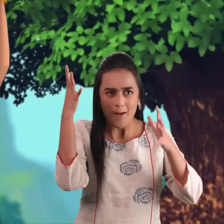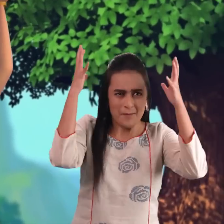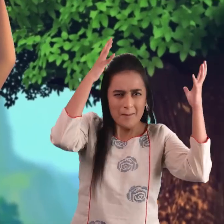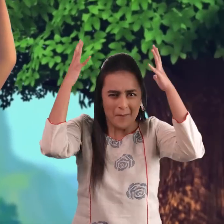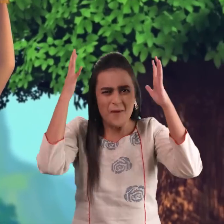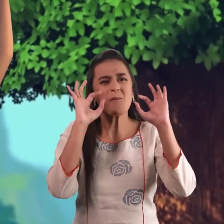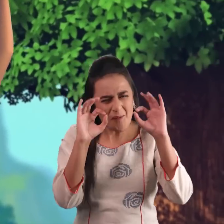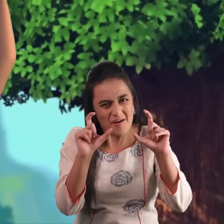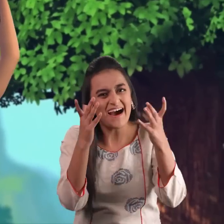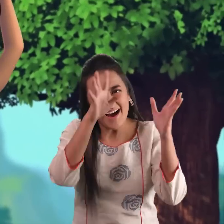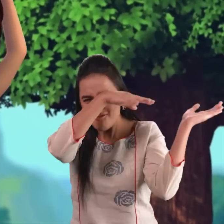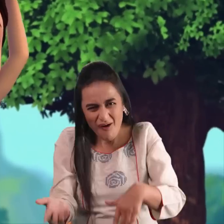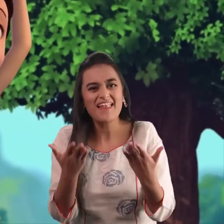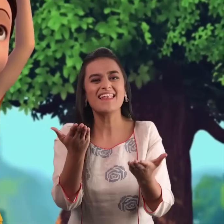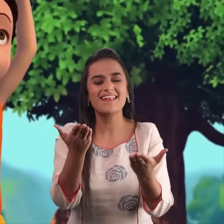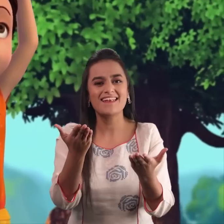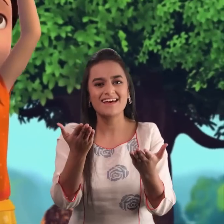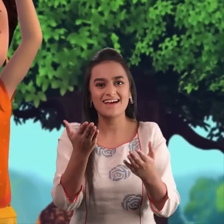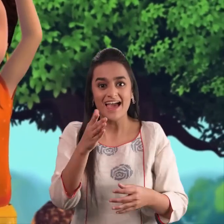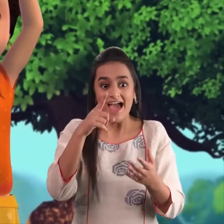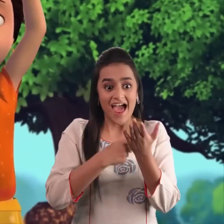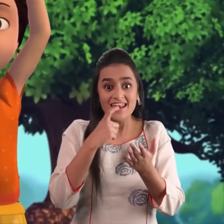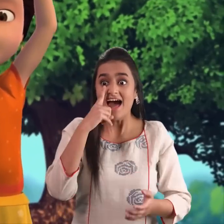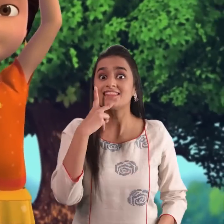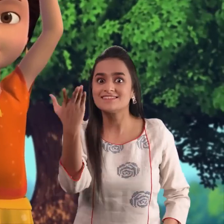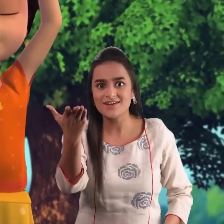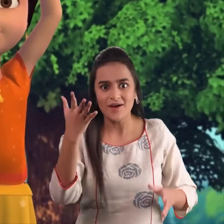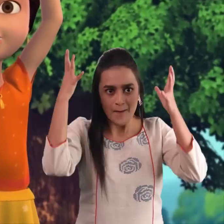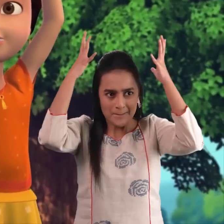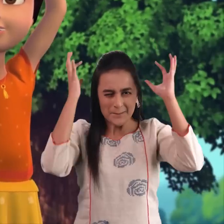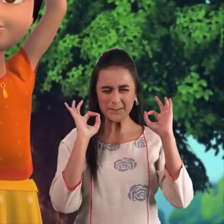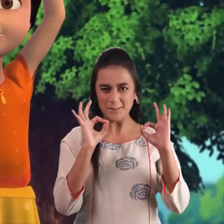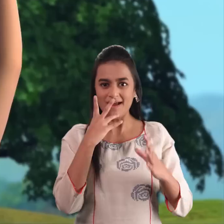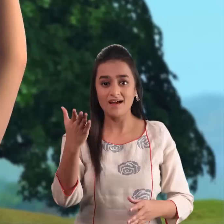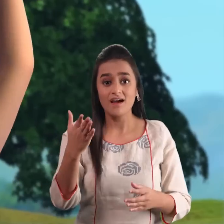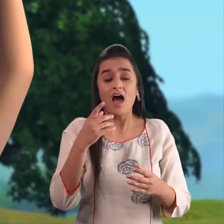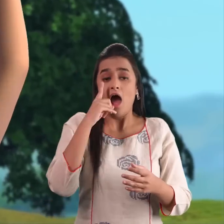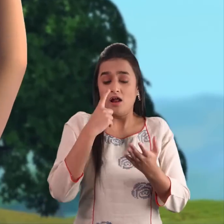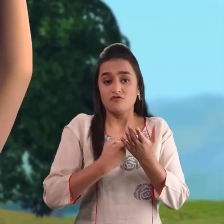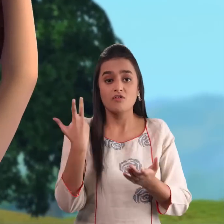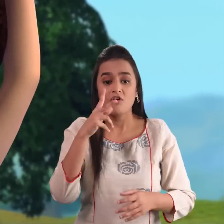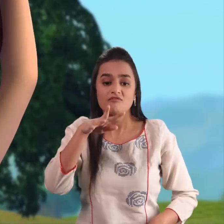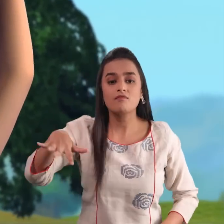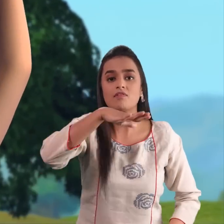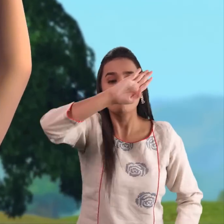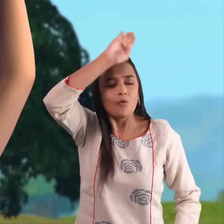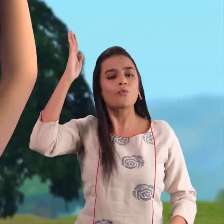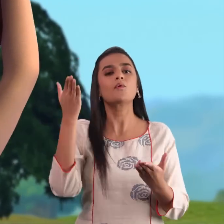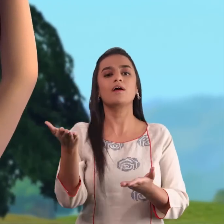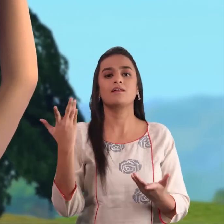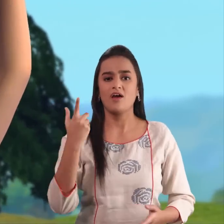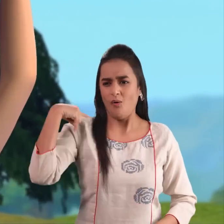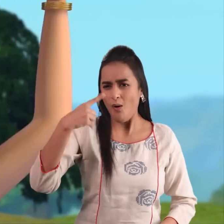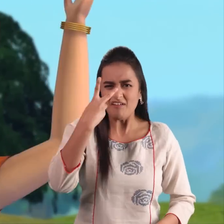ऐसे तो तुम्हारी मटकी गिर जाएगी विशाखा। वो देखो राधा ने अपनी मटकी कैसे संभाली है। ओह, राधा तो वृंदावन की रानी